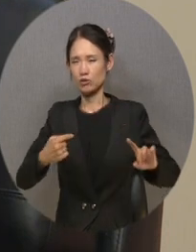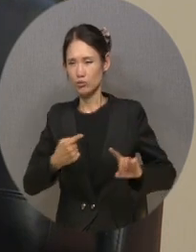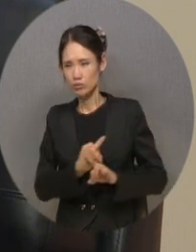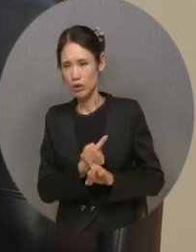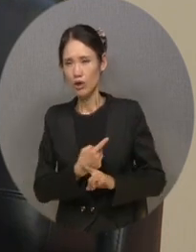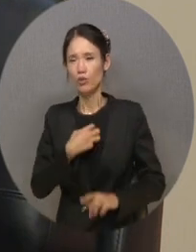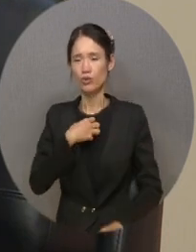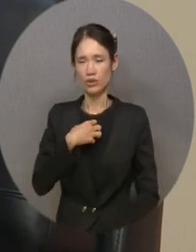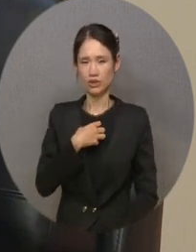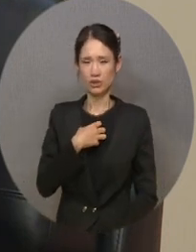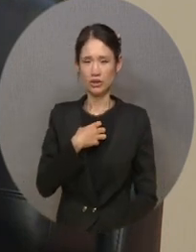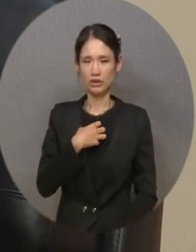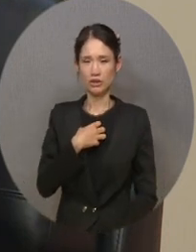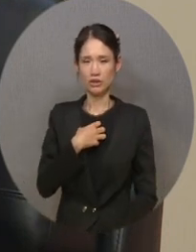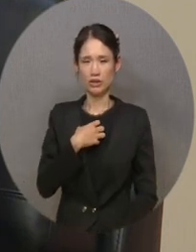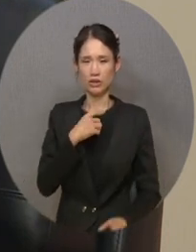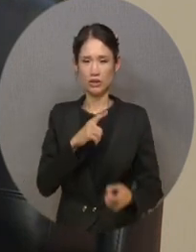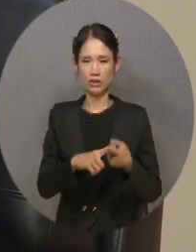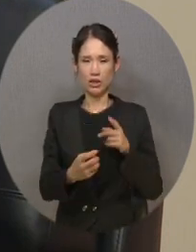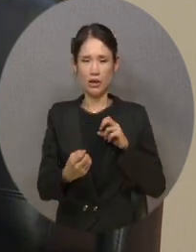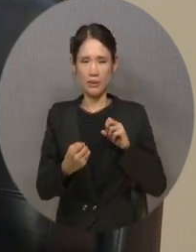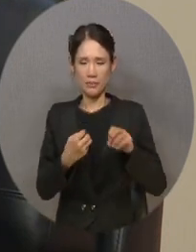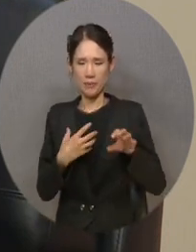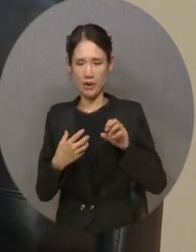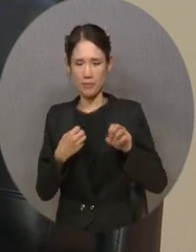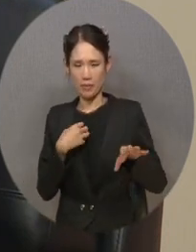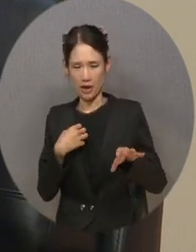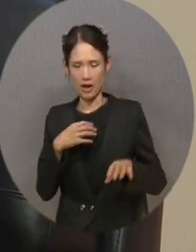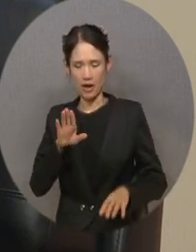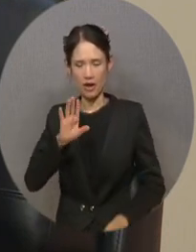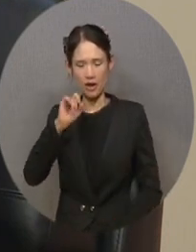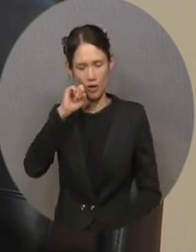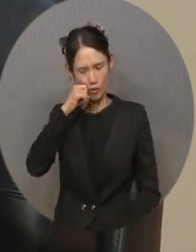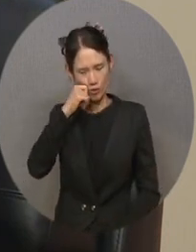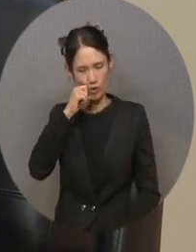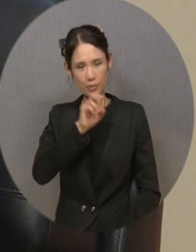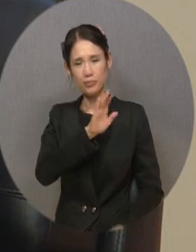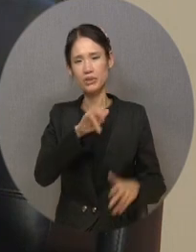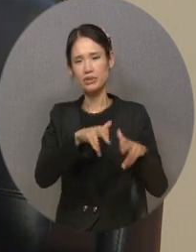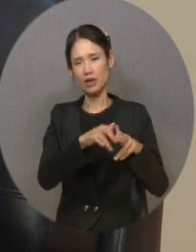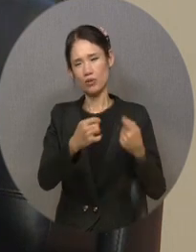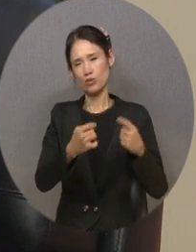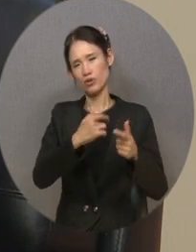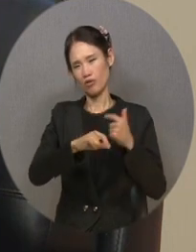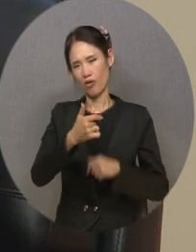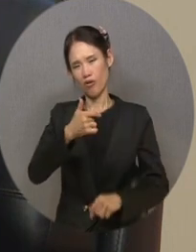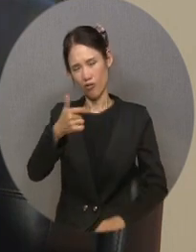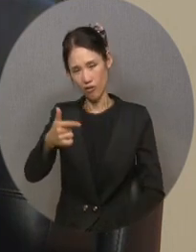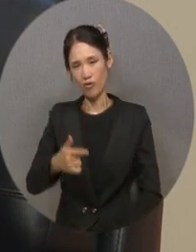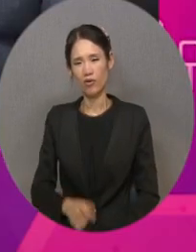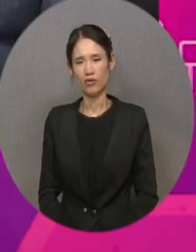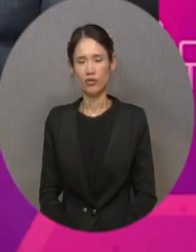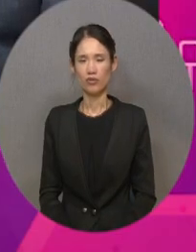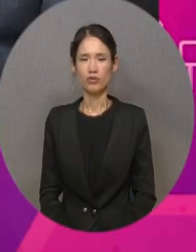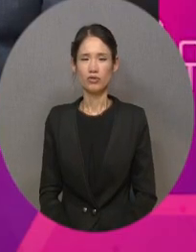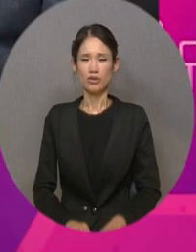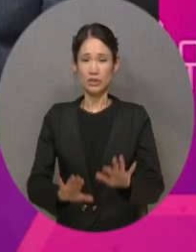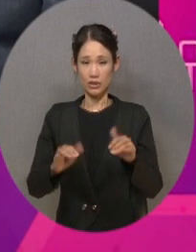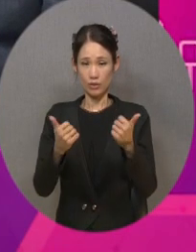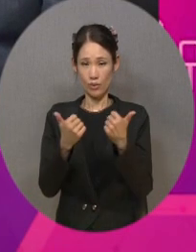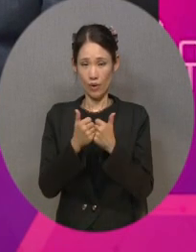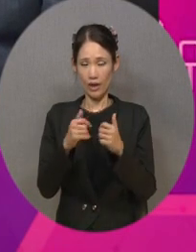위기를, 위기에 제대로 대응하기가 더 어렵죠. 비장애인보다. 그래서